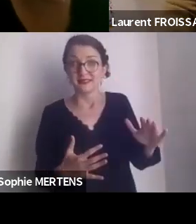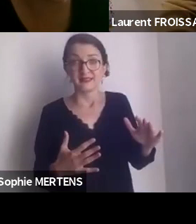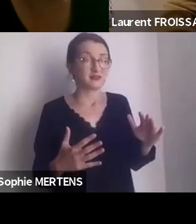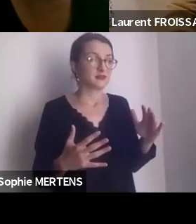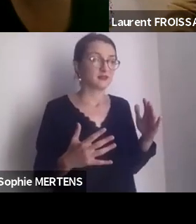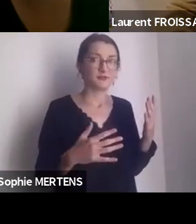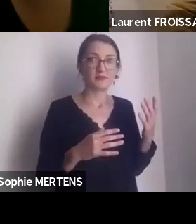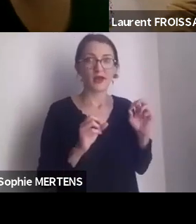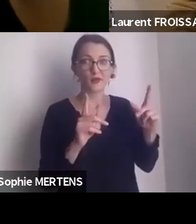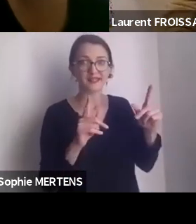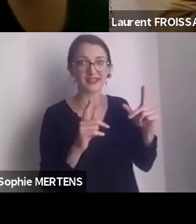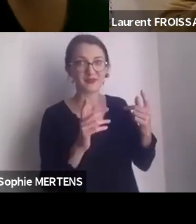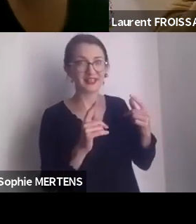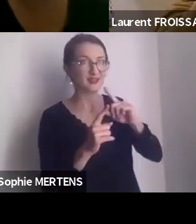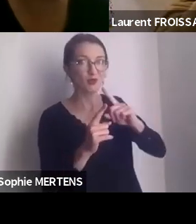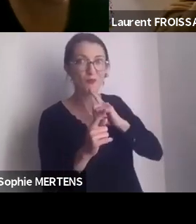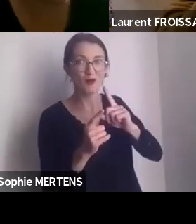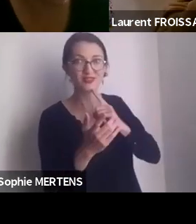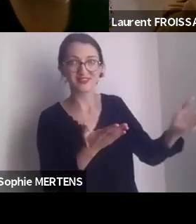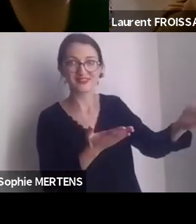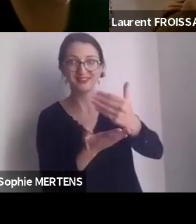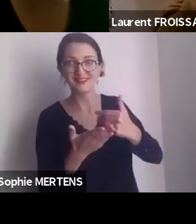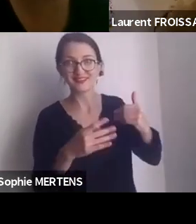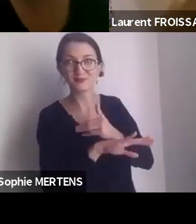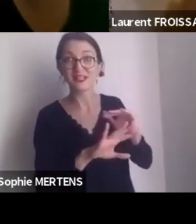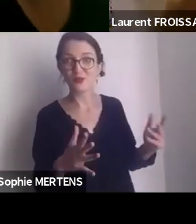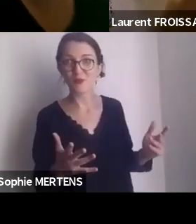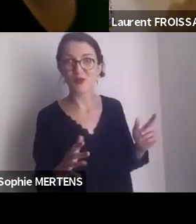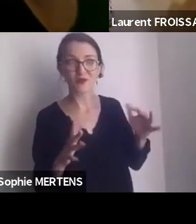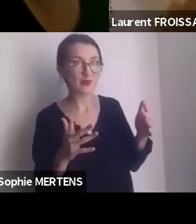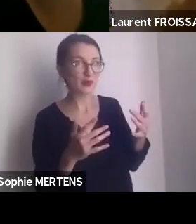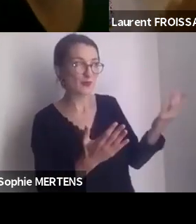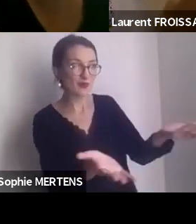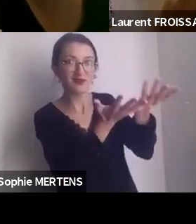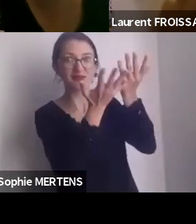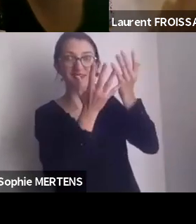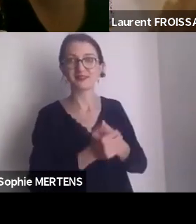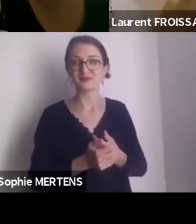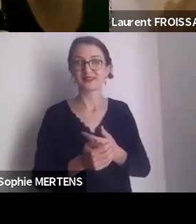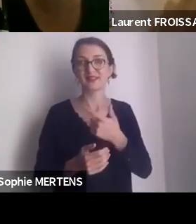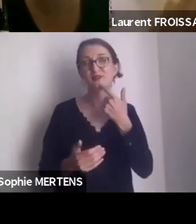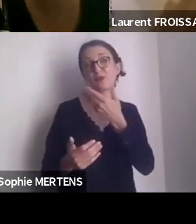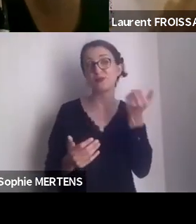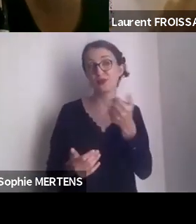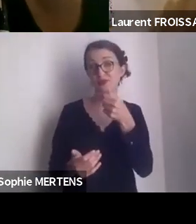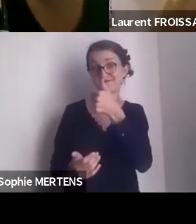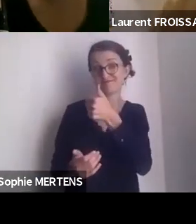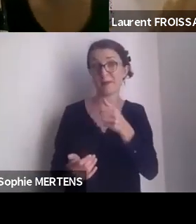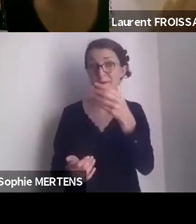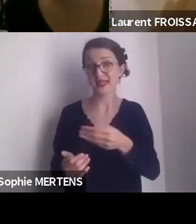parole à Manaël qui va nous parler un petit peu de savoir adapter son offre et son activité d'entrepreneur à la situation inédite que nous